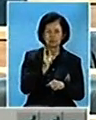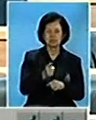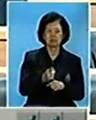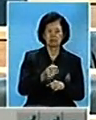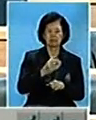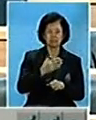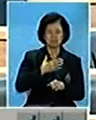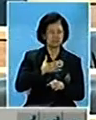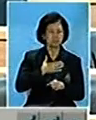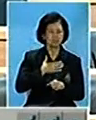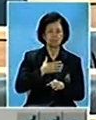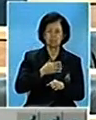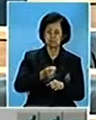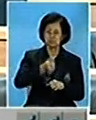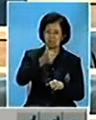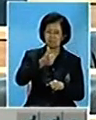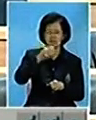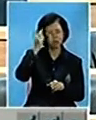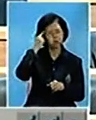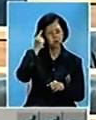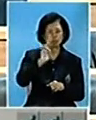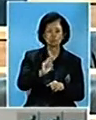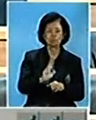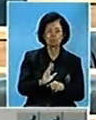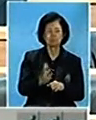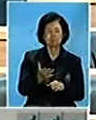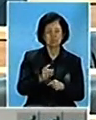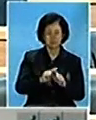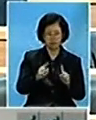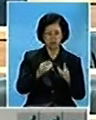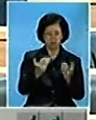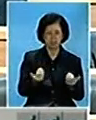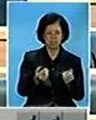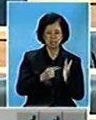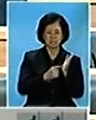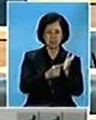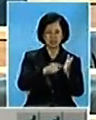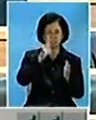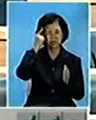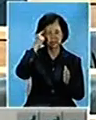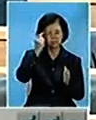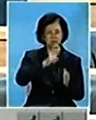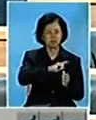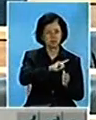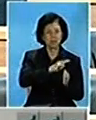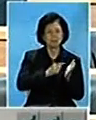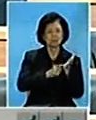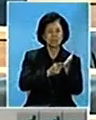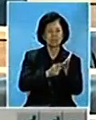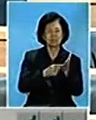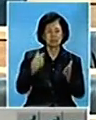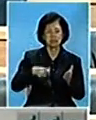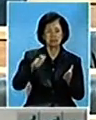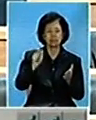มเป็นคนดีหรือเป็นคนที่มีความรู้อะไรเพียงแต่วันนี้นี่ผมอยากแสดงความคิดเห็นและอยากจะนำเสนอศาลรัฐธรรมนู